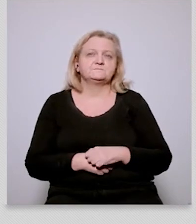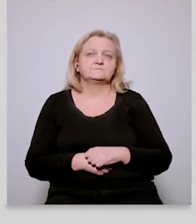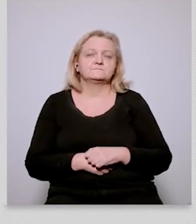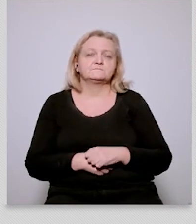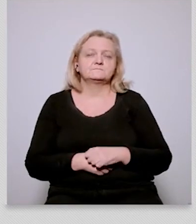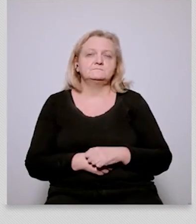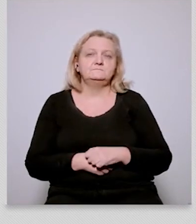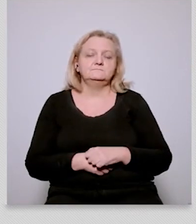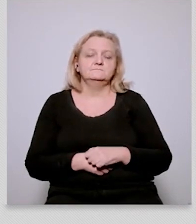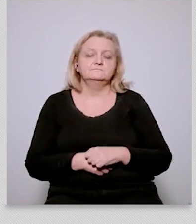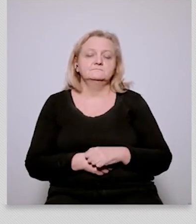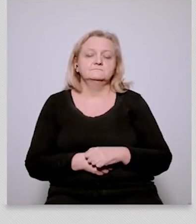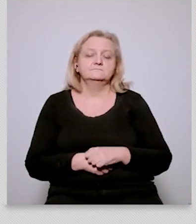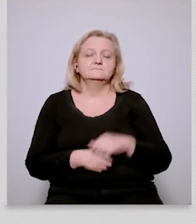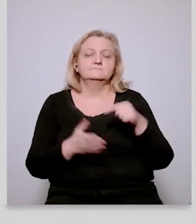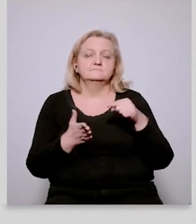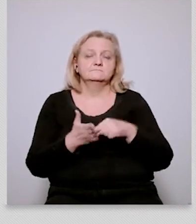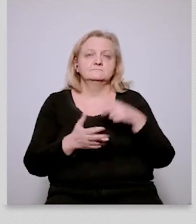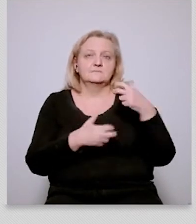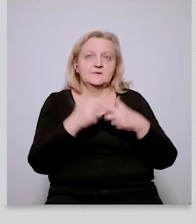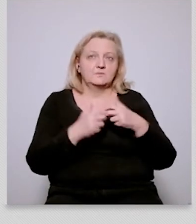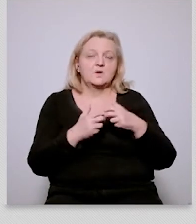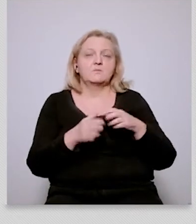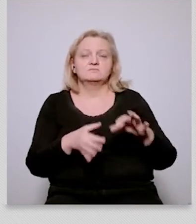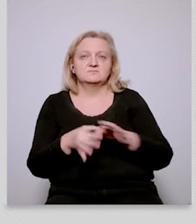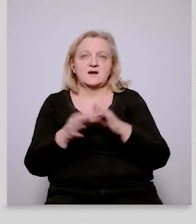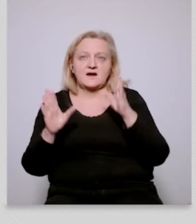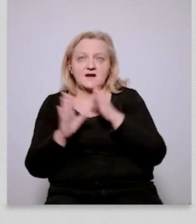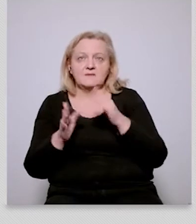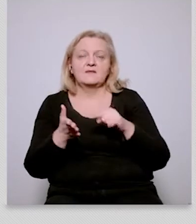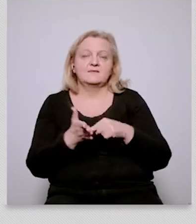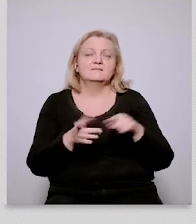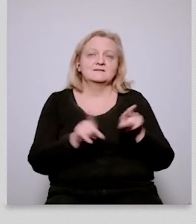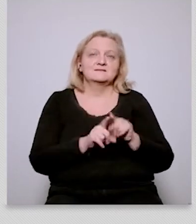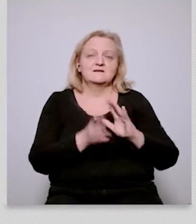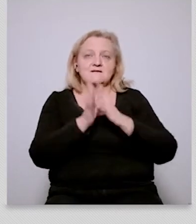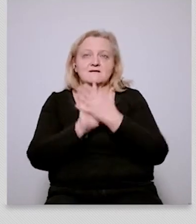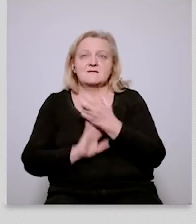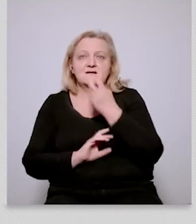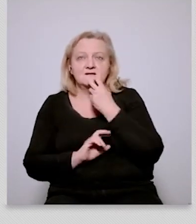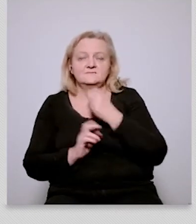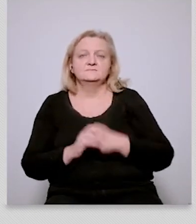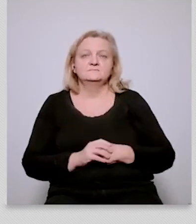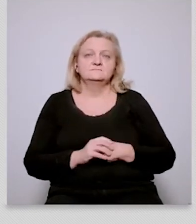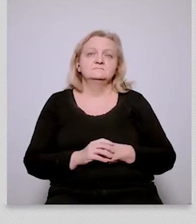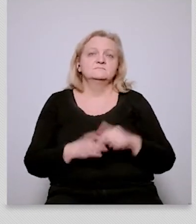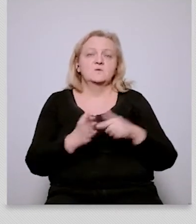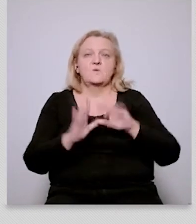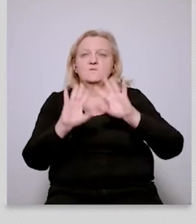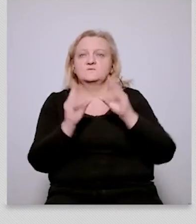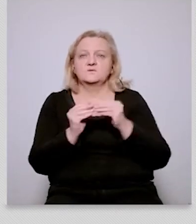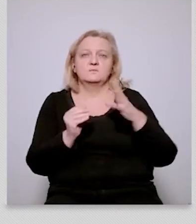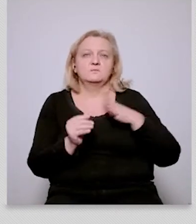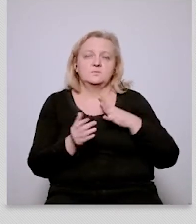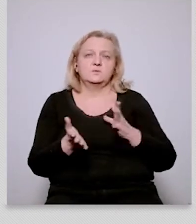ta problematyka związana z klimatem i transformacją energetyczną no to wszystko zostało